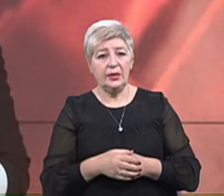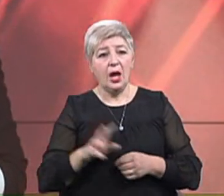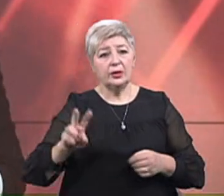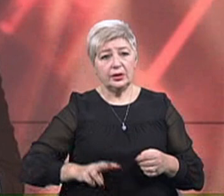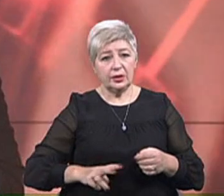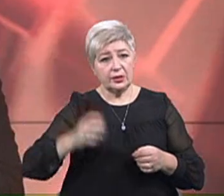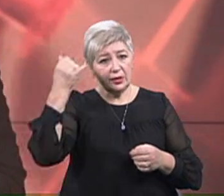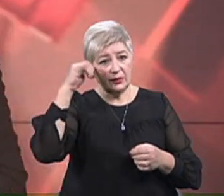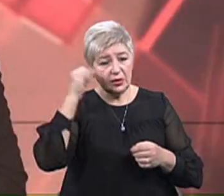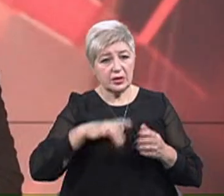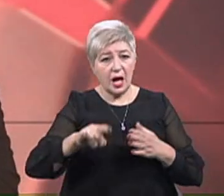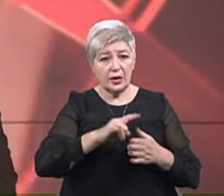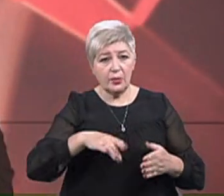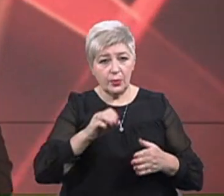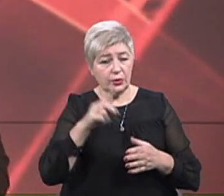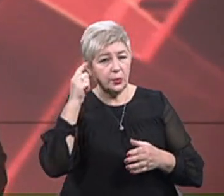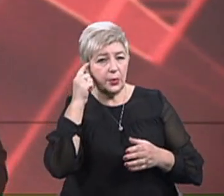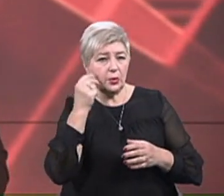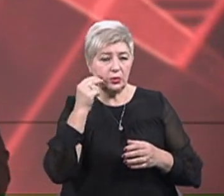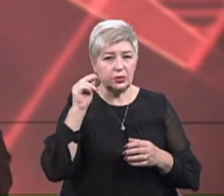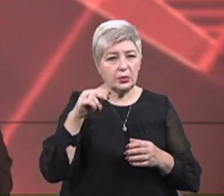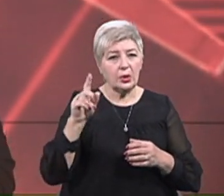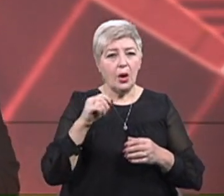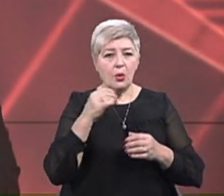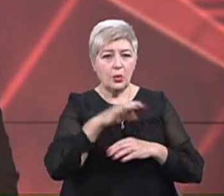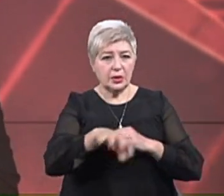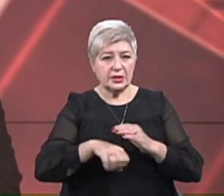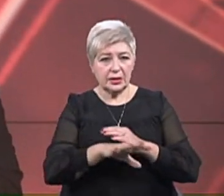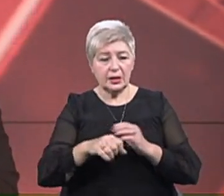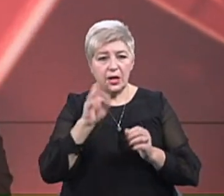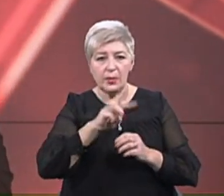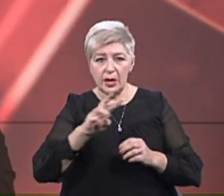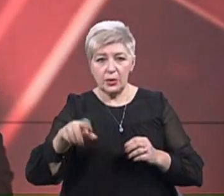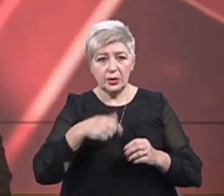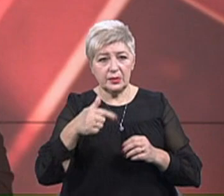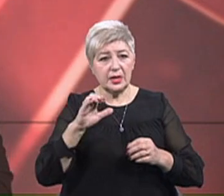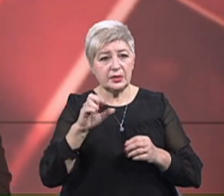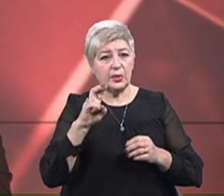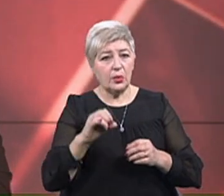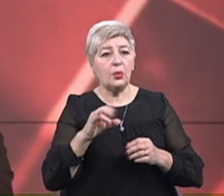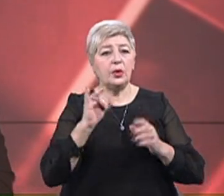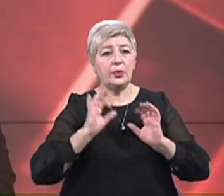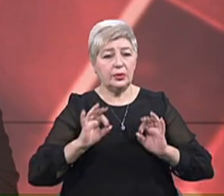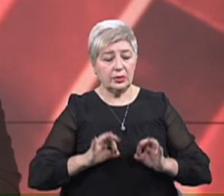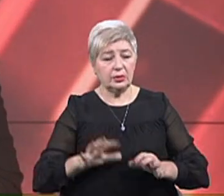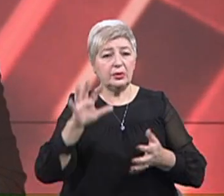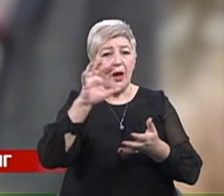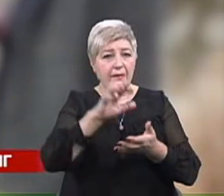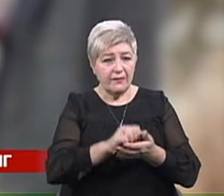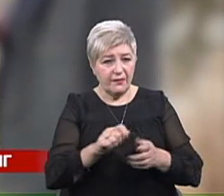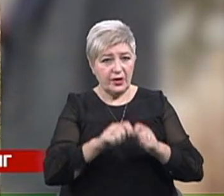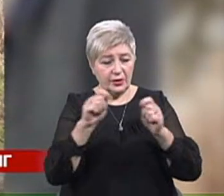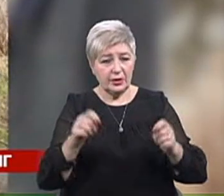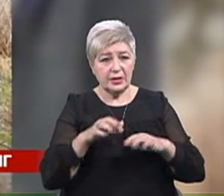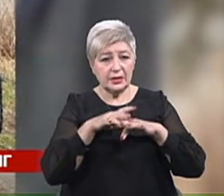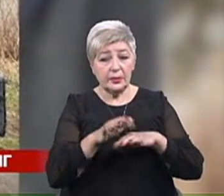Директора Криворізького аеропорту підозрюють у розкраданні мільйонів гривень. СБУ прокуратура викрила схему, яка дозволила